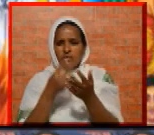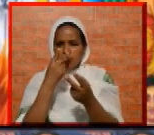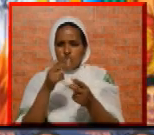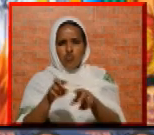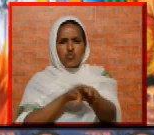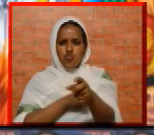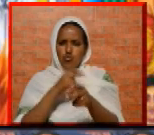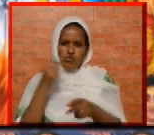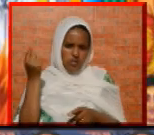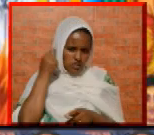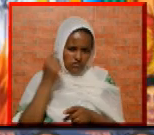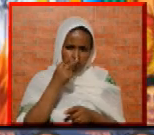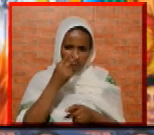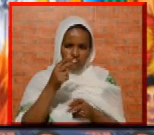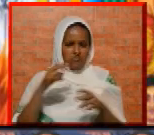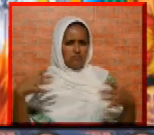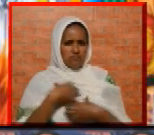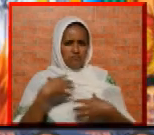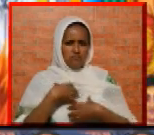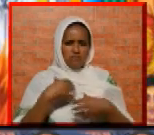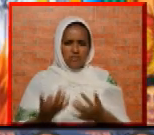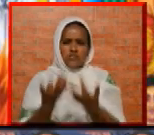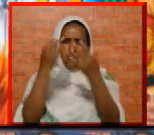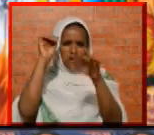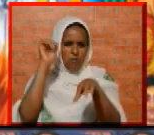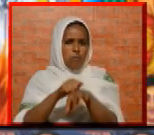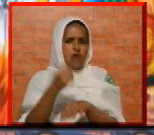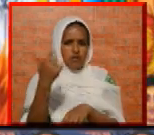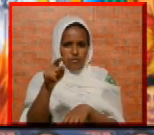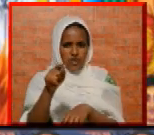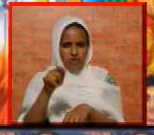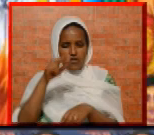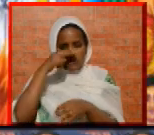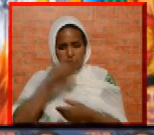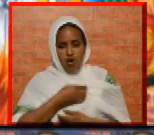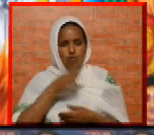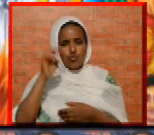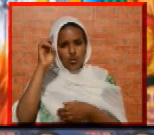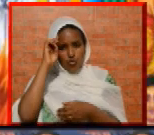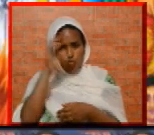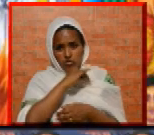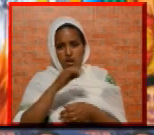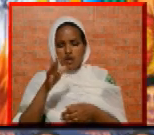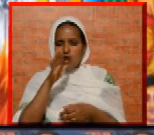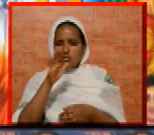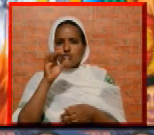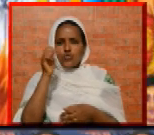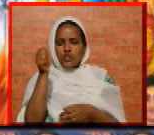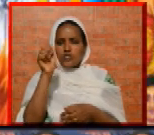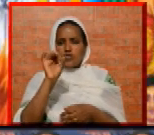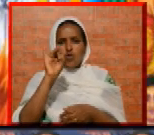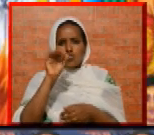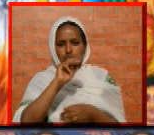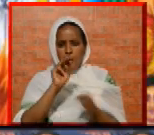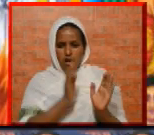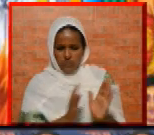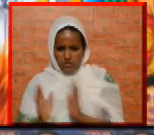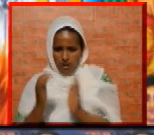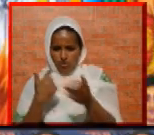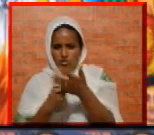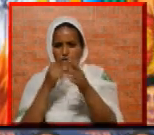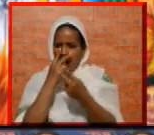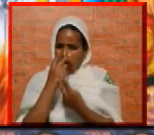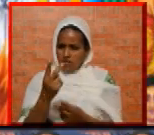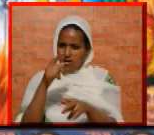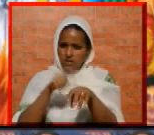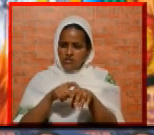አይደለም ሩቅ ያሉትን የሚያስፈራ የእሳት ኃይል ነበር ለህፃኑ ቂርቆስና ለእናቱ ለኢየሉጣ የተዘጋጀው